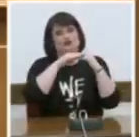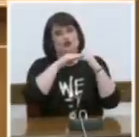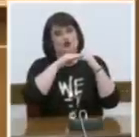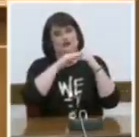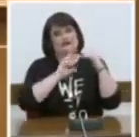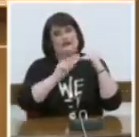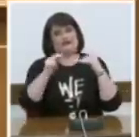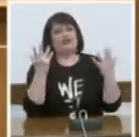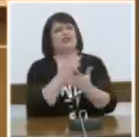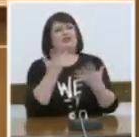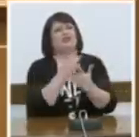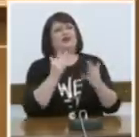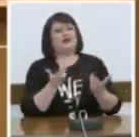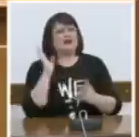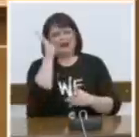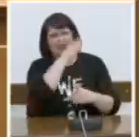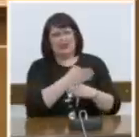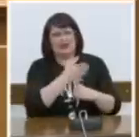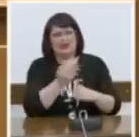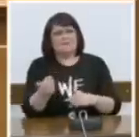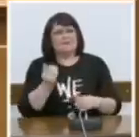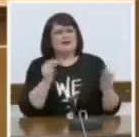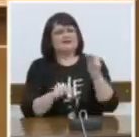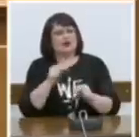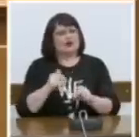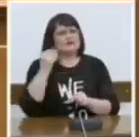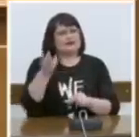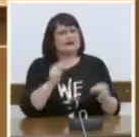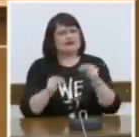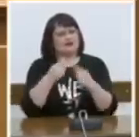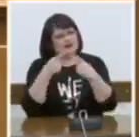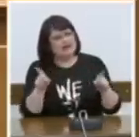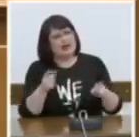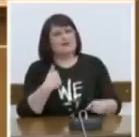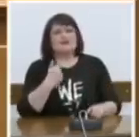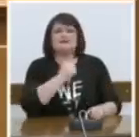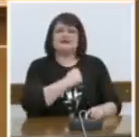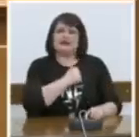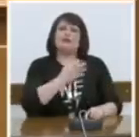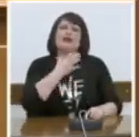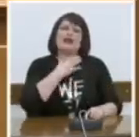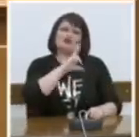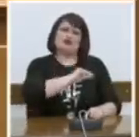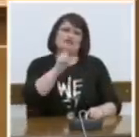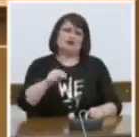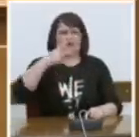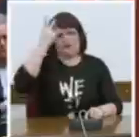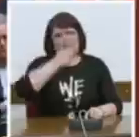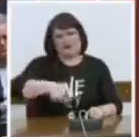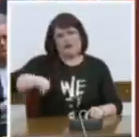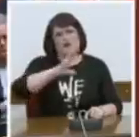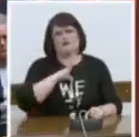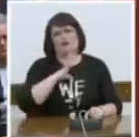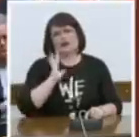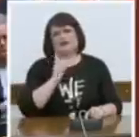αοριστείες ή να κρύβεται κάτι προεκλογικά και να το λέτε μετεκλογικά? Εμείς θεωρούμε ότι χρειάζονται ίσα δικαιώματα για όλους τους πολίτες, για όλους